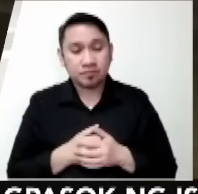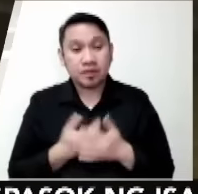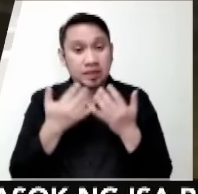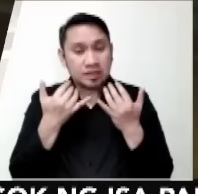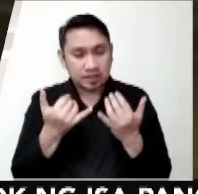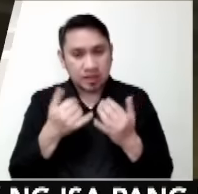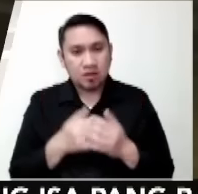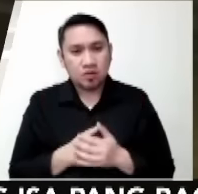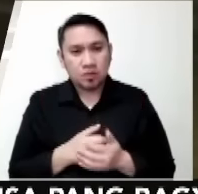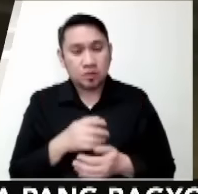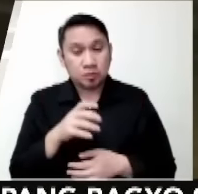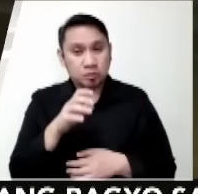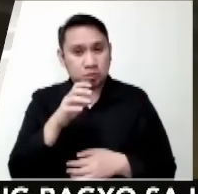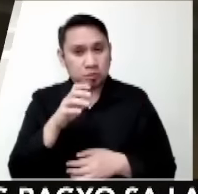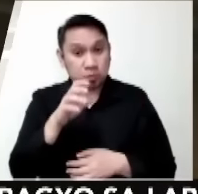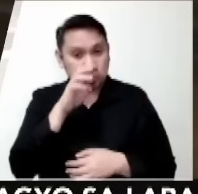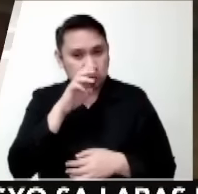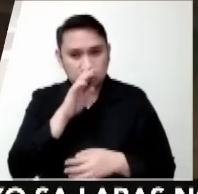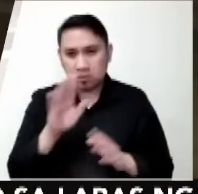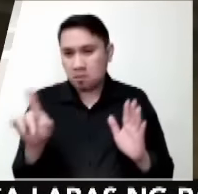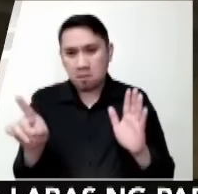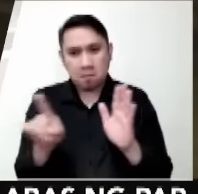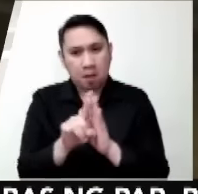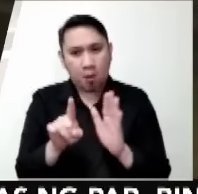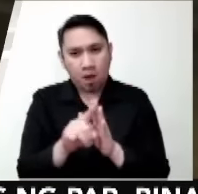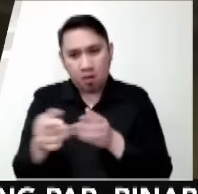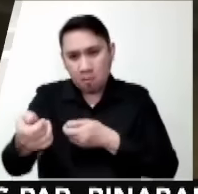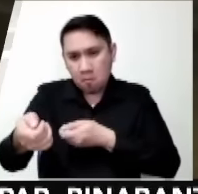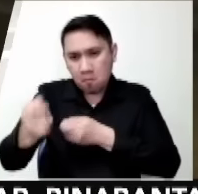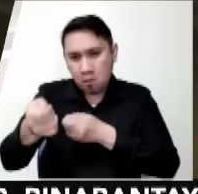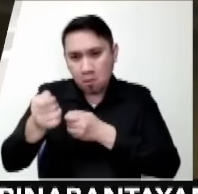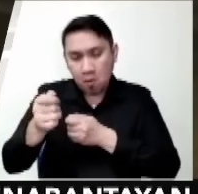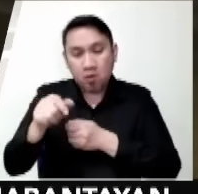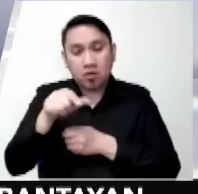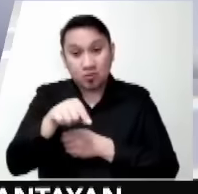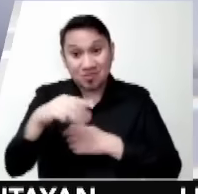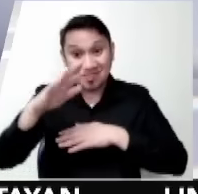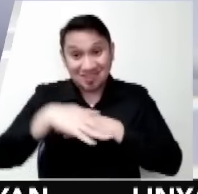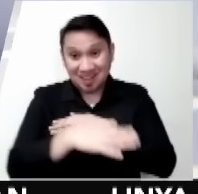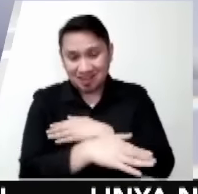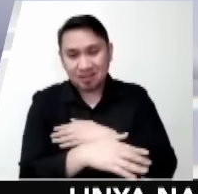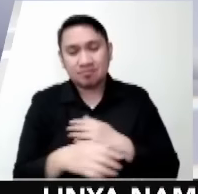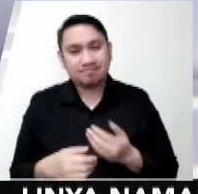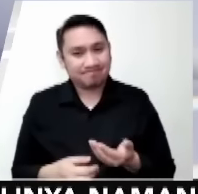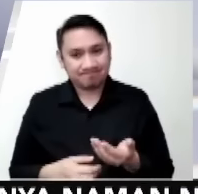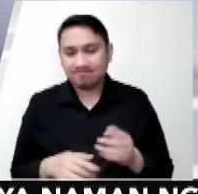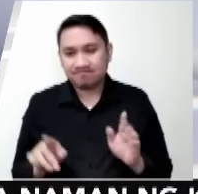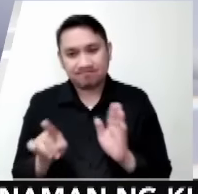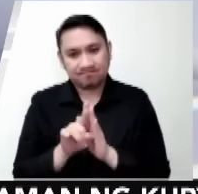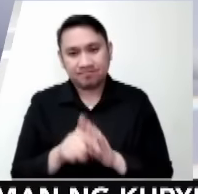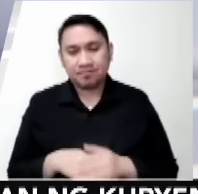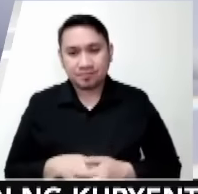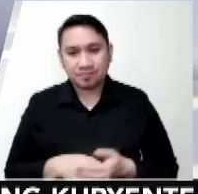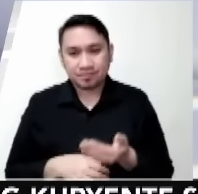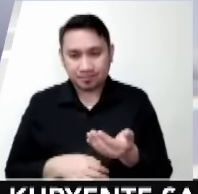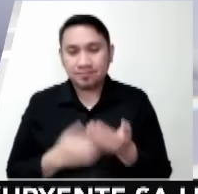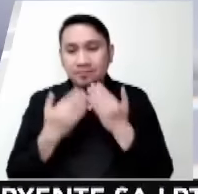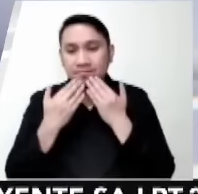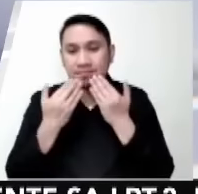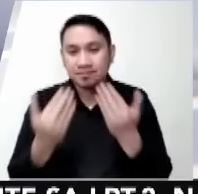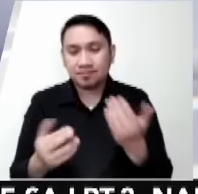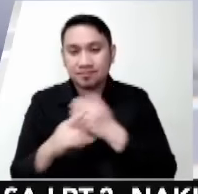ang no fishing at no sailing policy sa mga baybayin sa probinsya. Vicky? Maraming salamat sa iyo, Jasmine Gabriel Galban ng